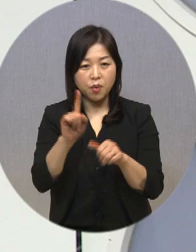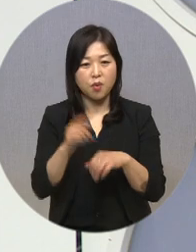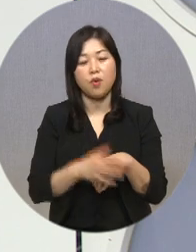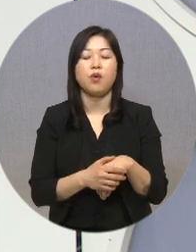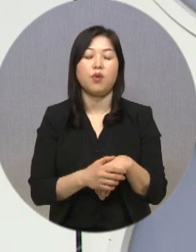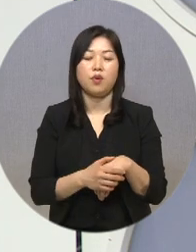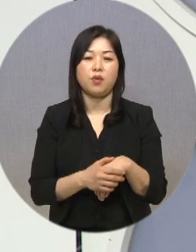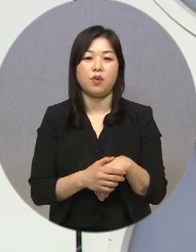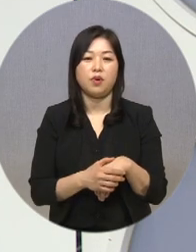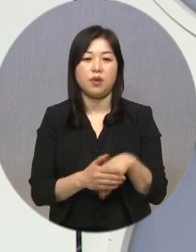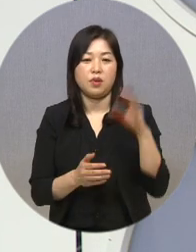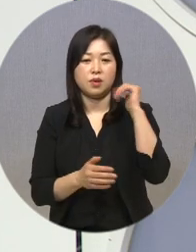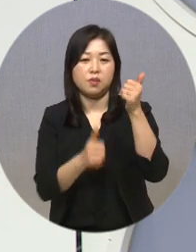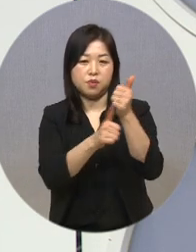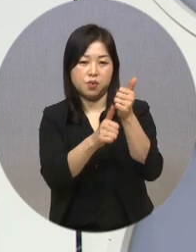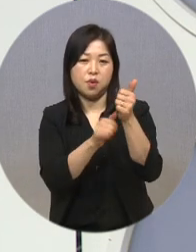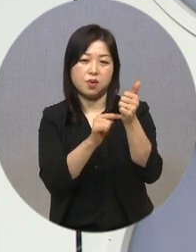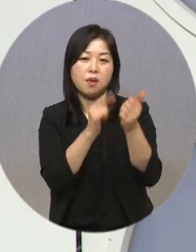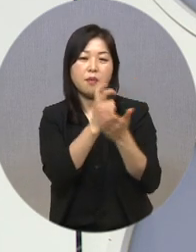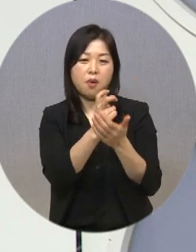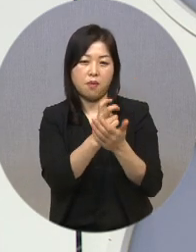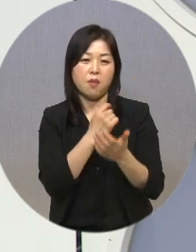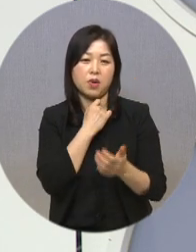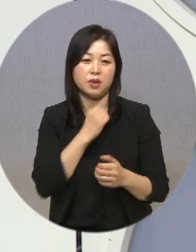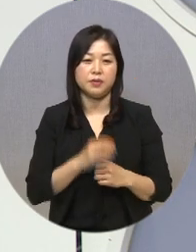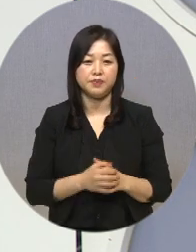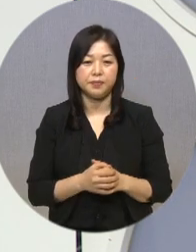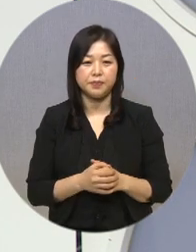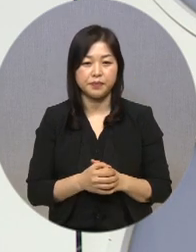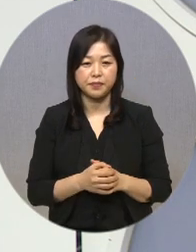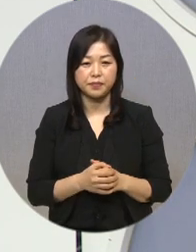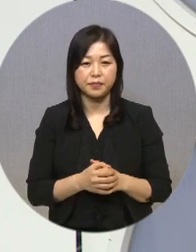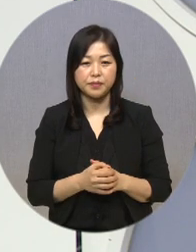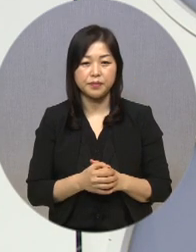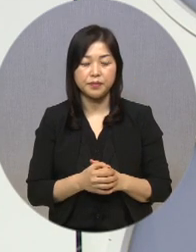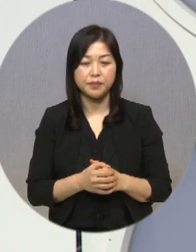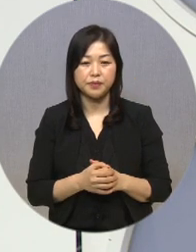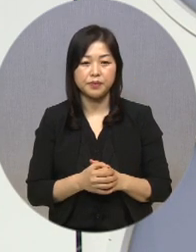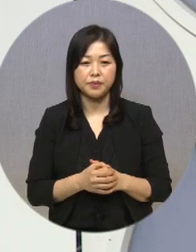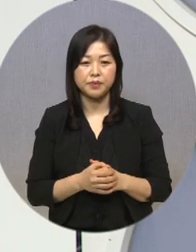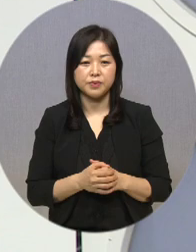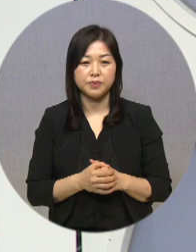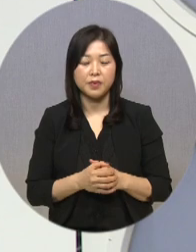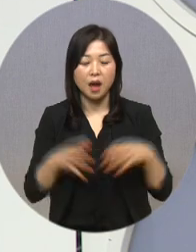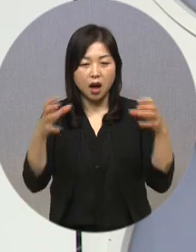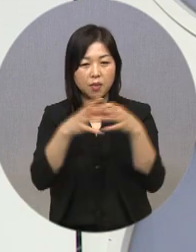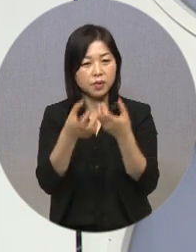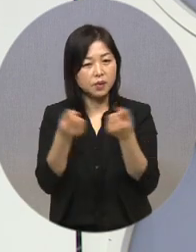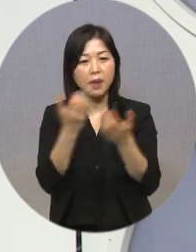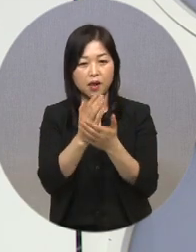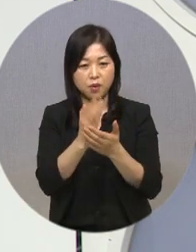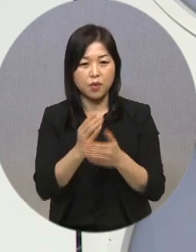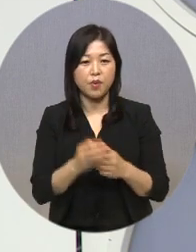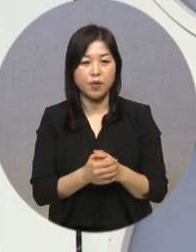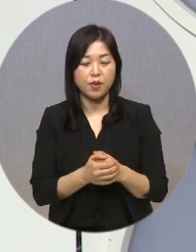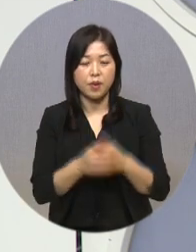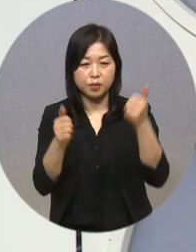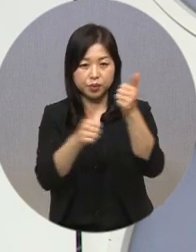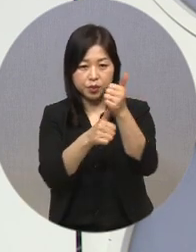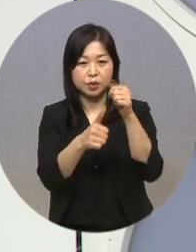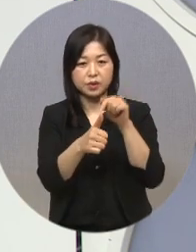부통령제가 있었으면 좋겠습니다. 정부통령제. 예, 예. 그 뭐 합치고 자식을 그 부통령이 같이